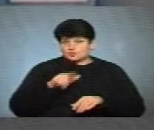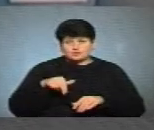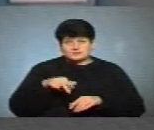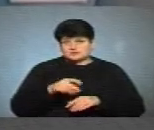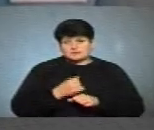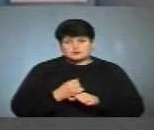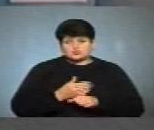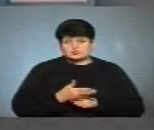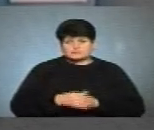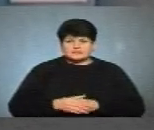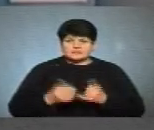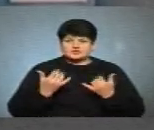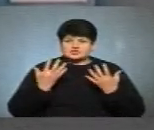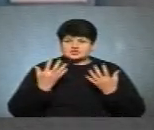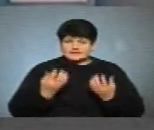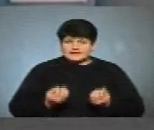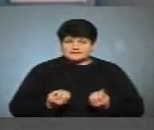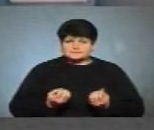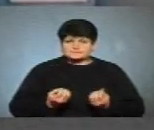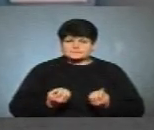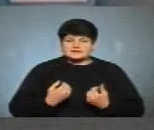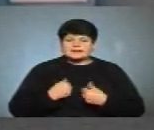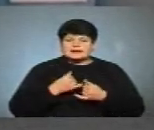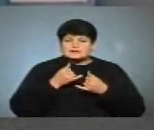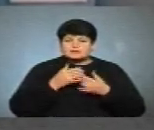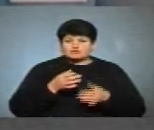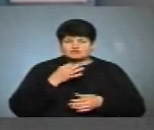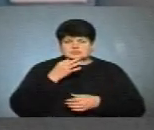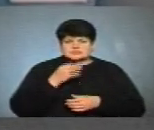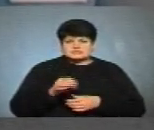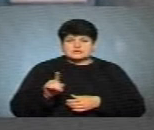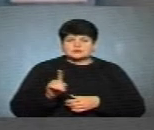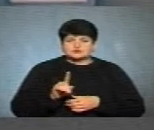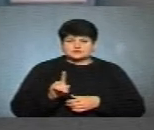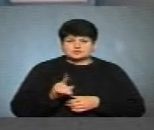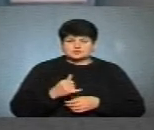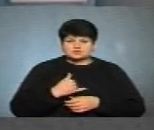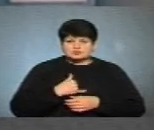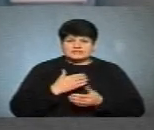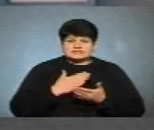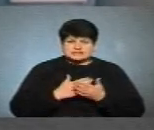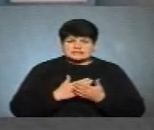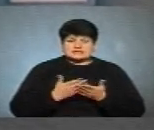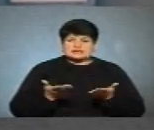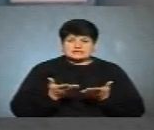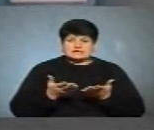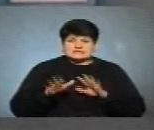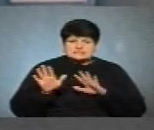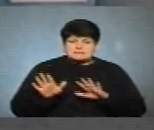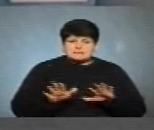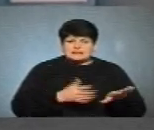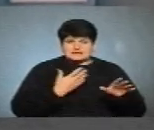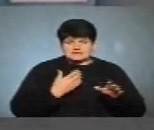і працюють. На сьогоднішній день я не можу сказати, що в нас є якась плинність